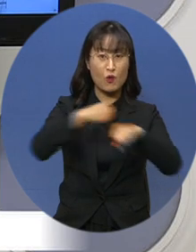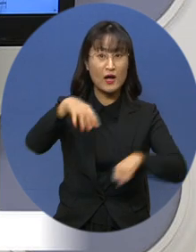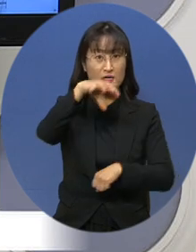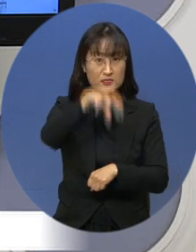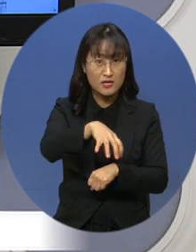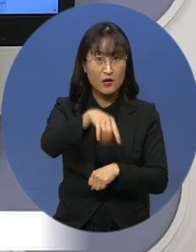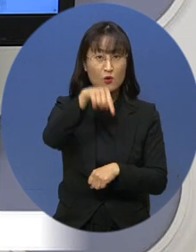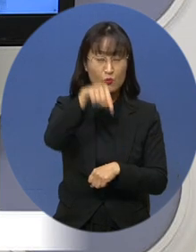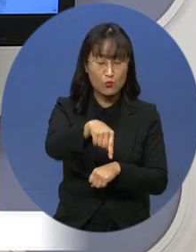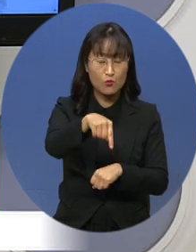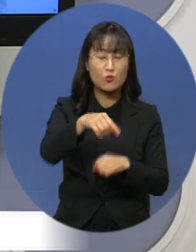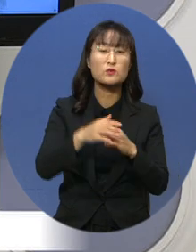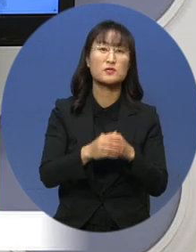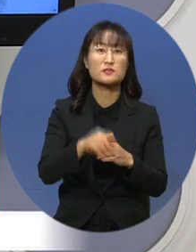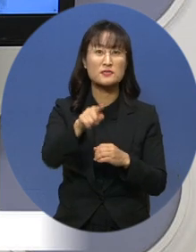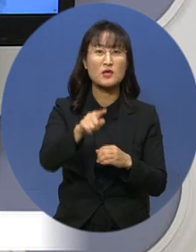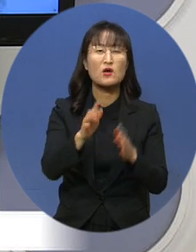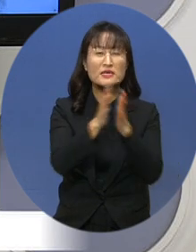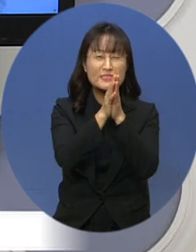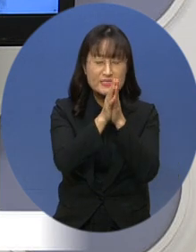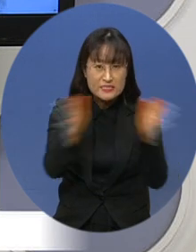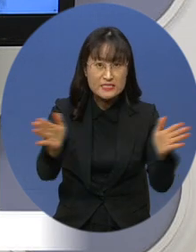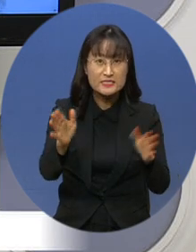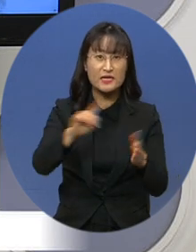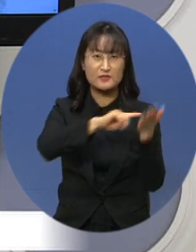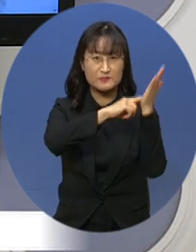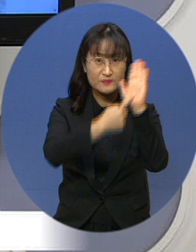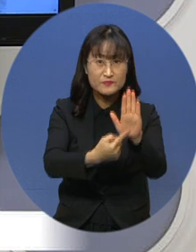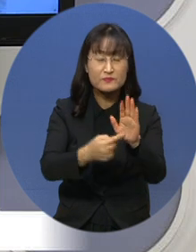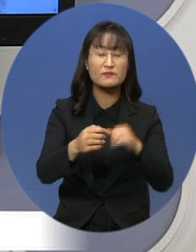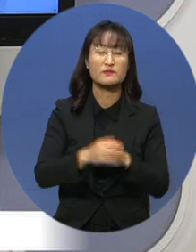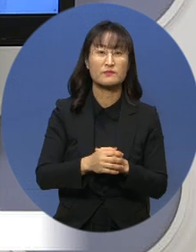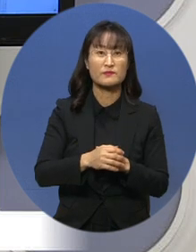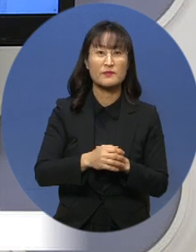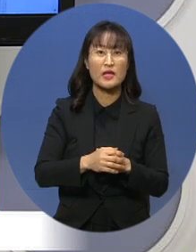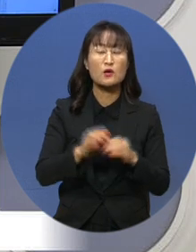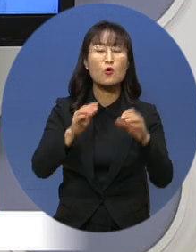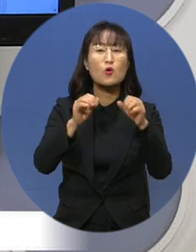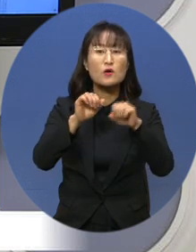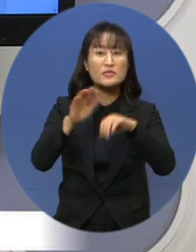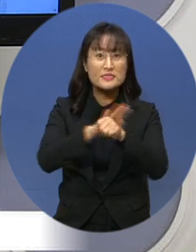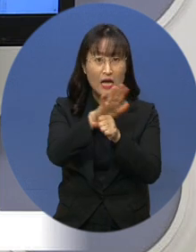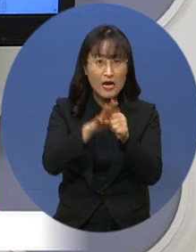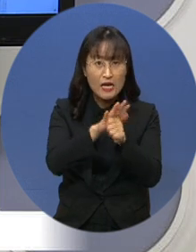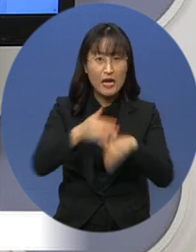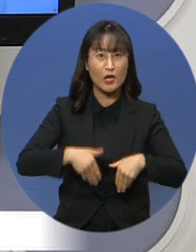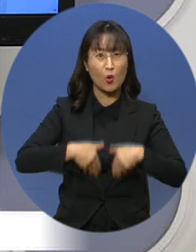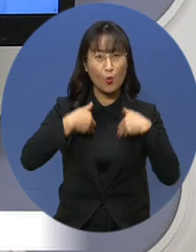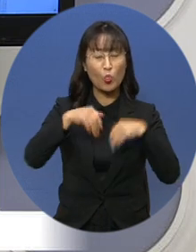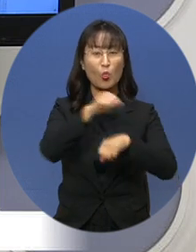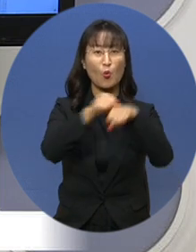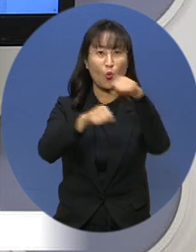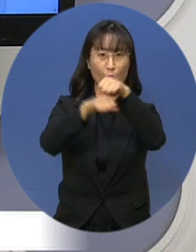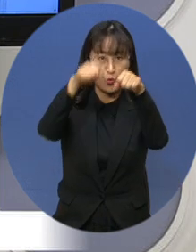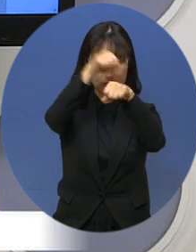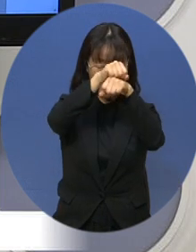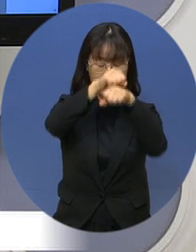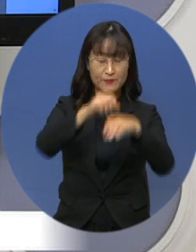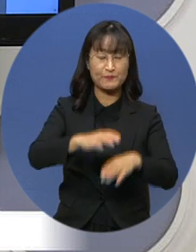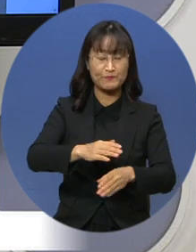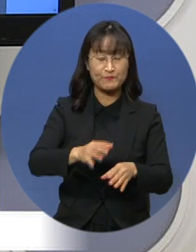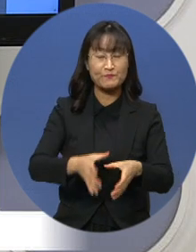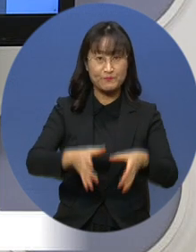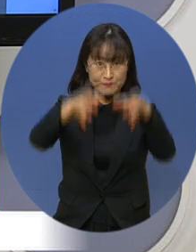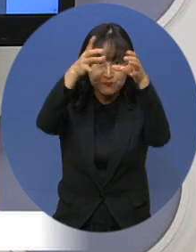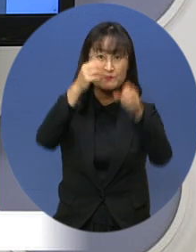캠페인 출범 을 선언하며 희망 나눔 캠페인의 상징인 사랑의 온도탑 을 운영합니다 사랑의 온도탑 은